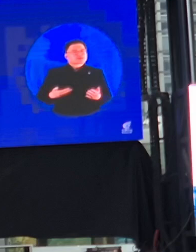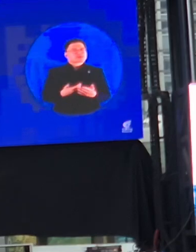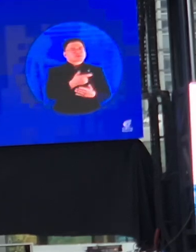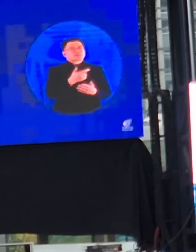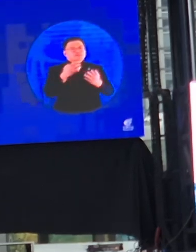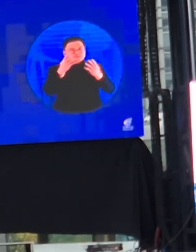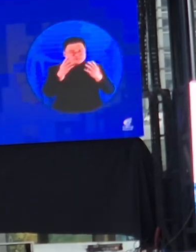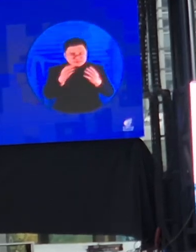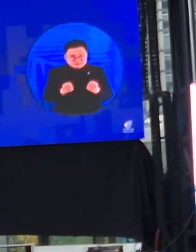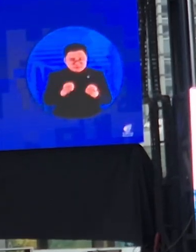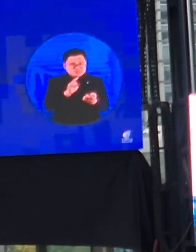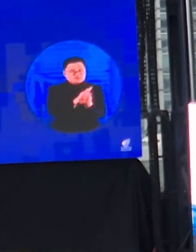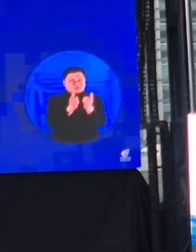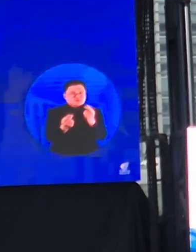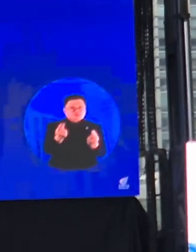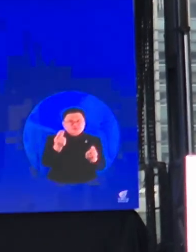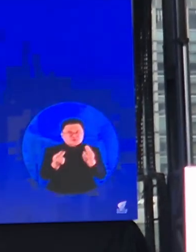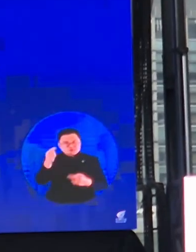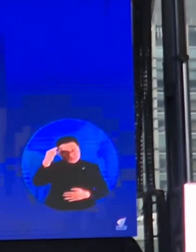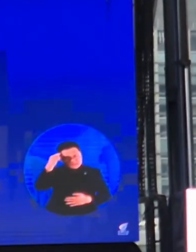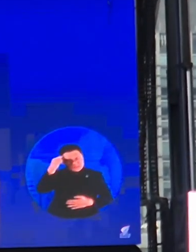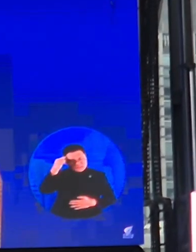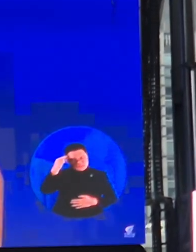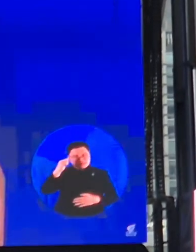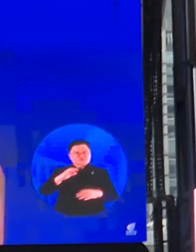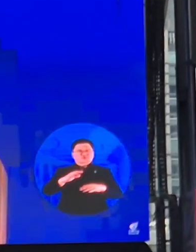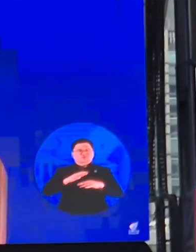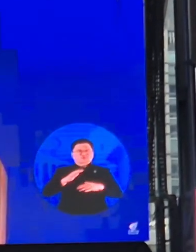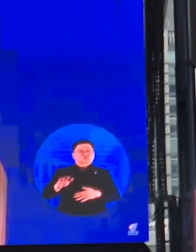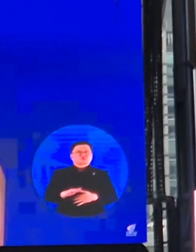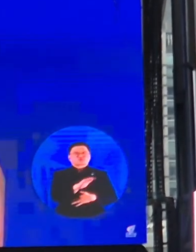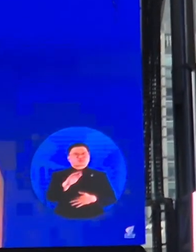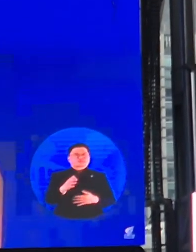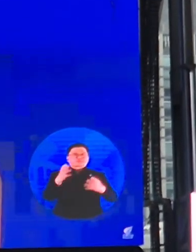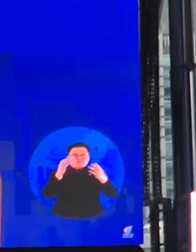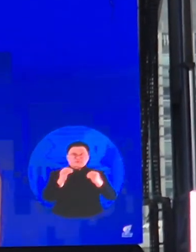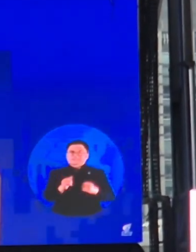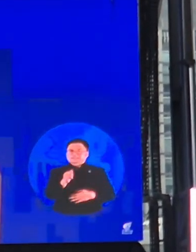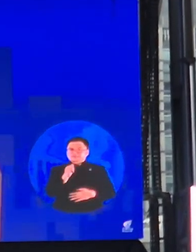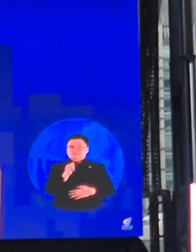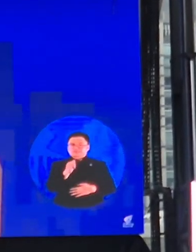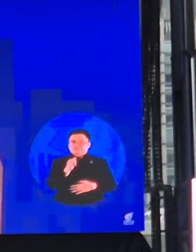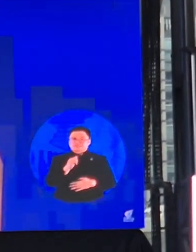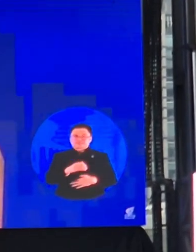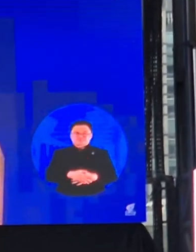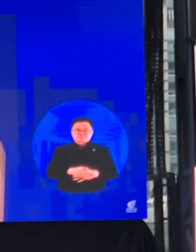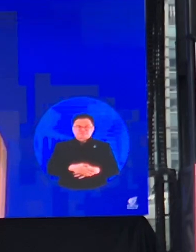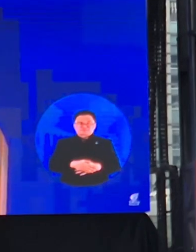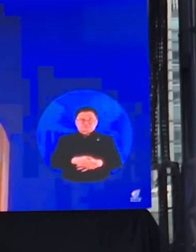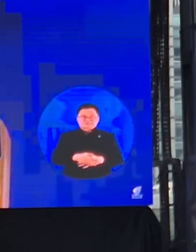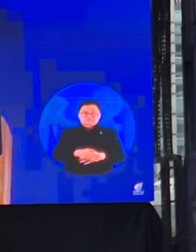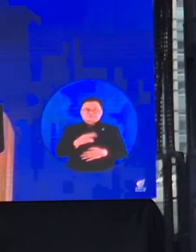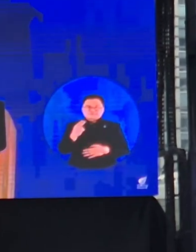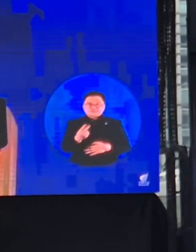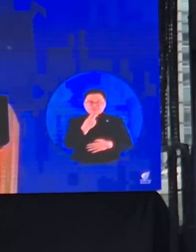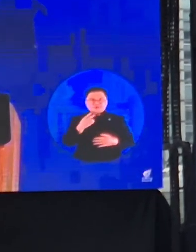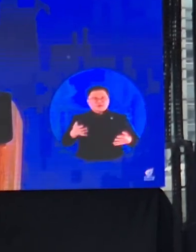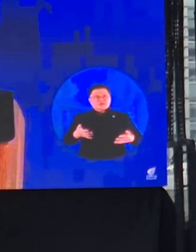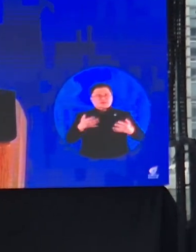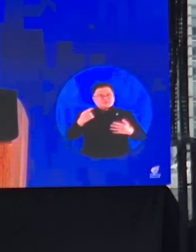배의식과 비교의식에서 오는 두려움이 아직도 또아리를 틀고 있습니다. 생명을 가볍게